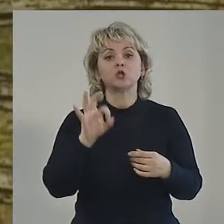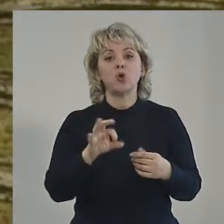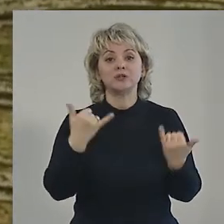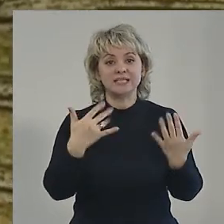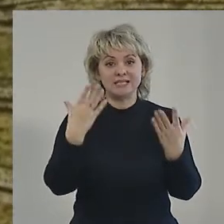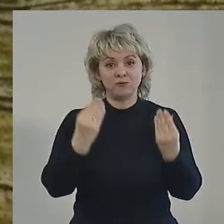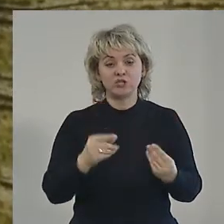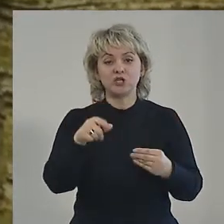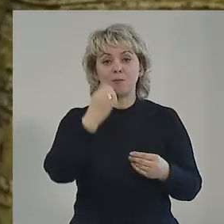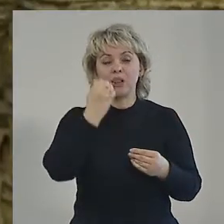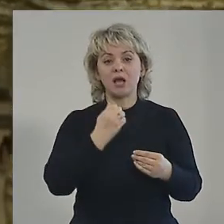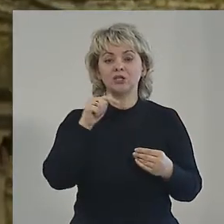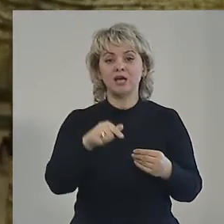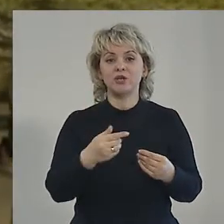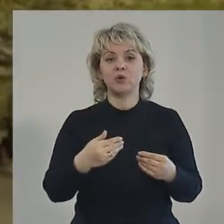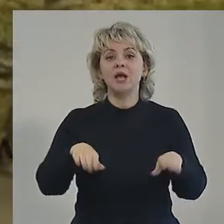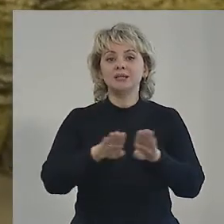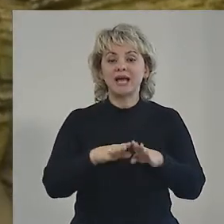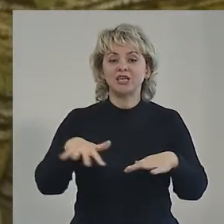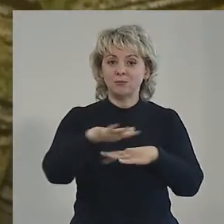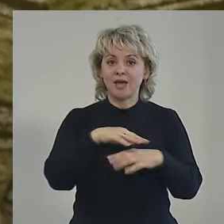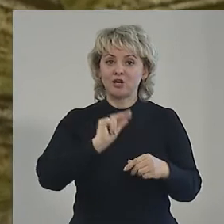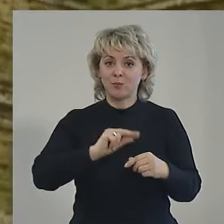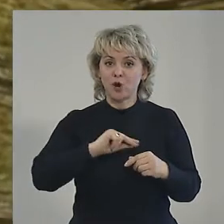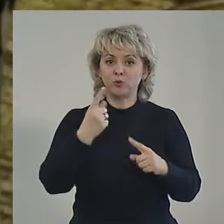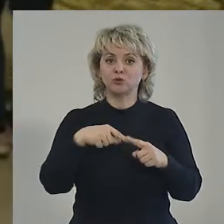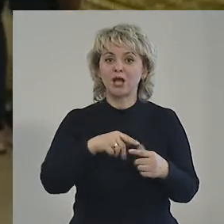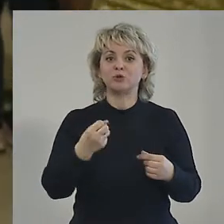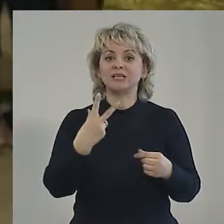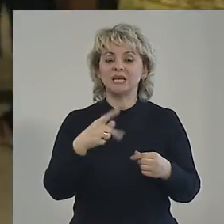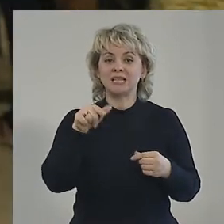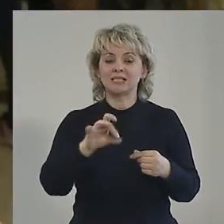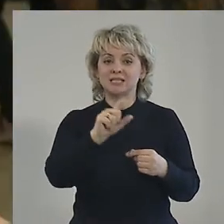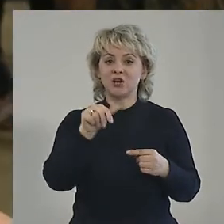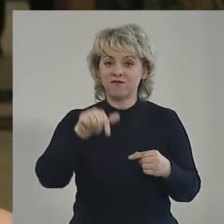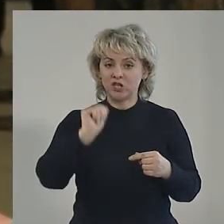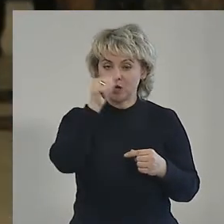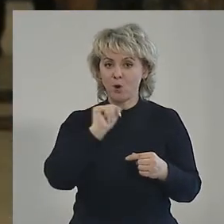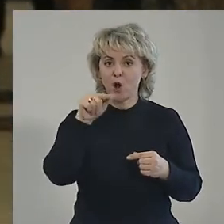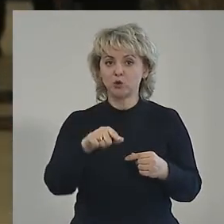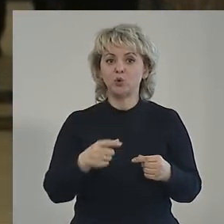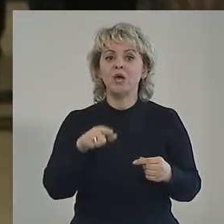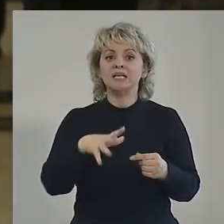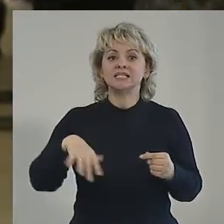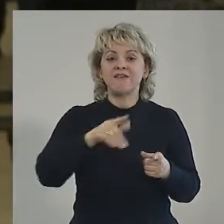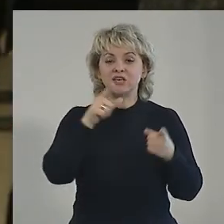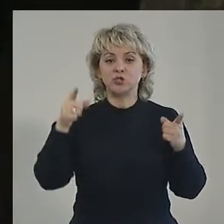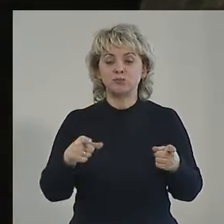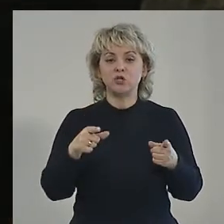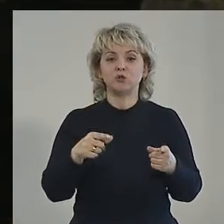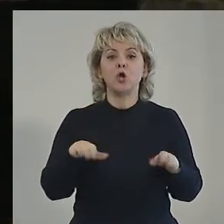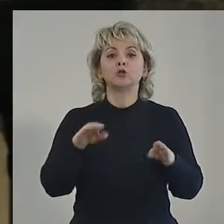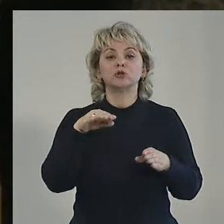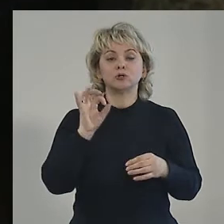на сегодняшний день, благодаря таким ярмаркам вакансий, которые уже 13-я у нас в этом году, за весь период,